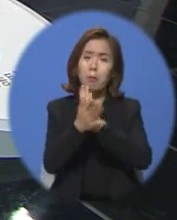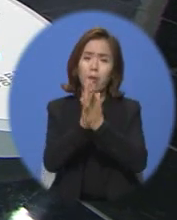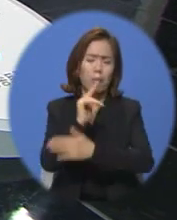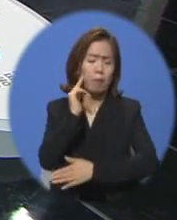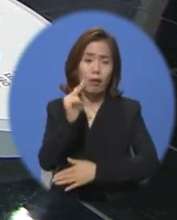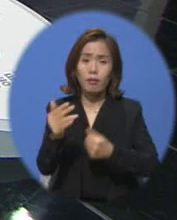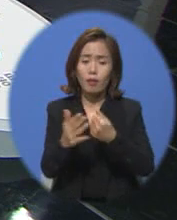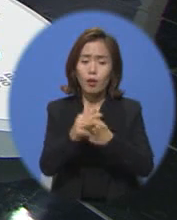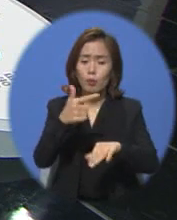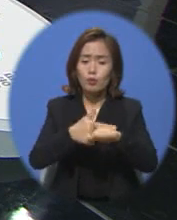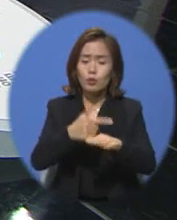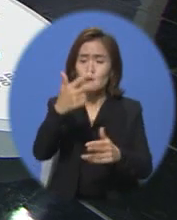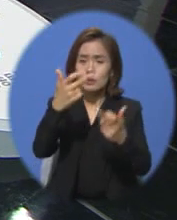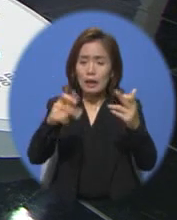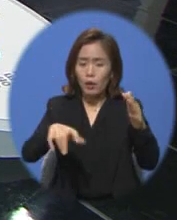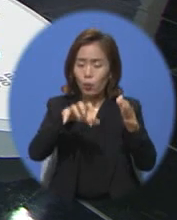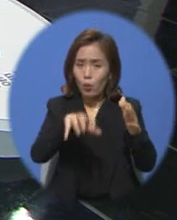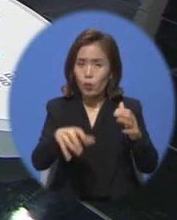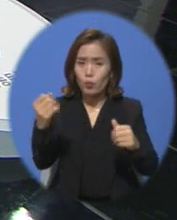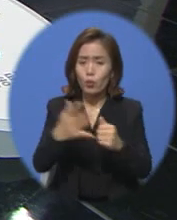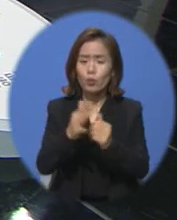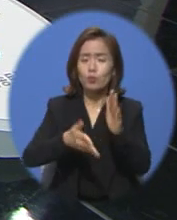미세먼지와폭염등기후변화가심각한상황에서,